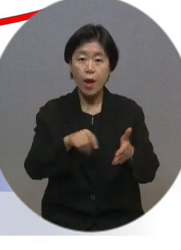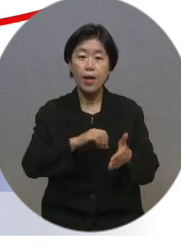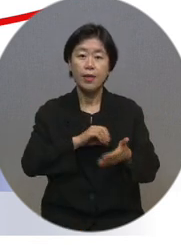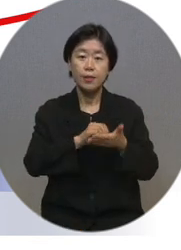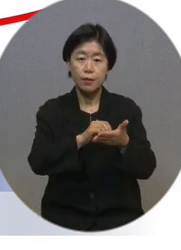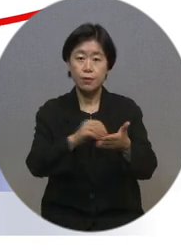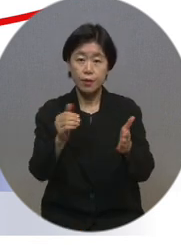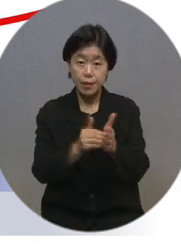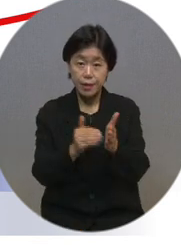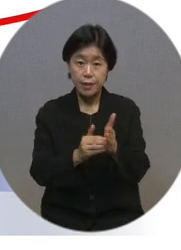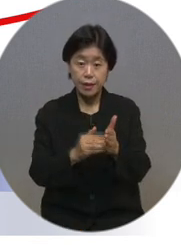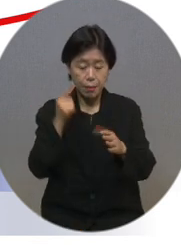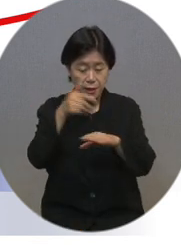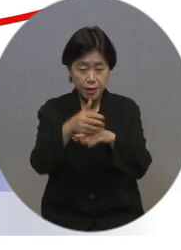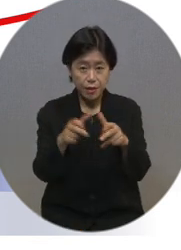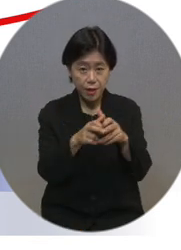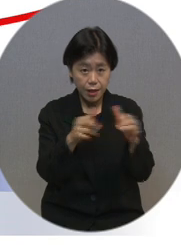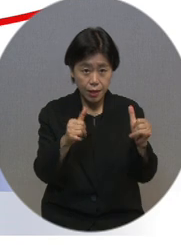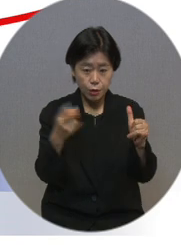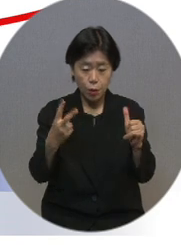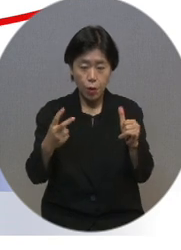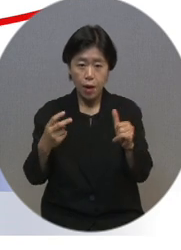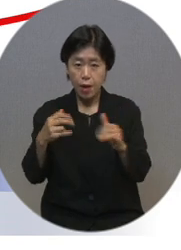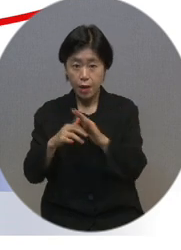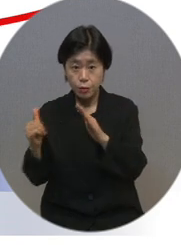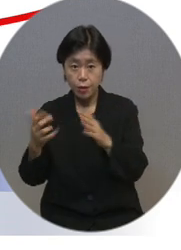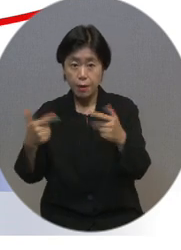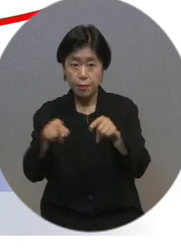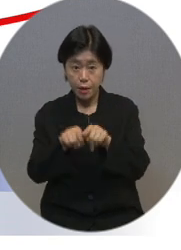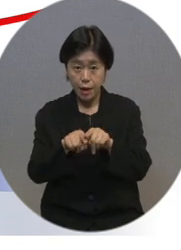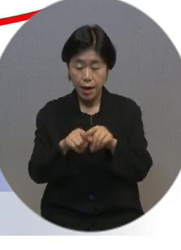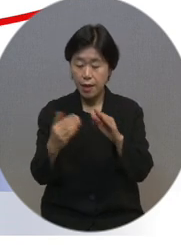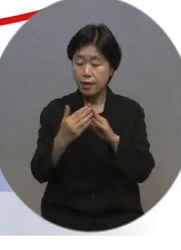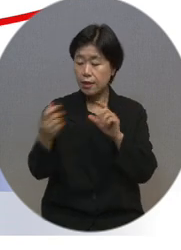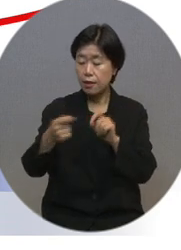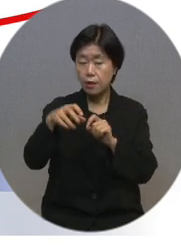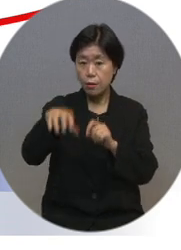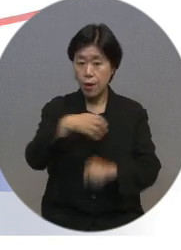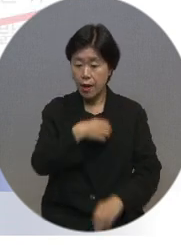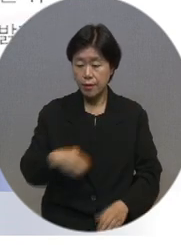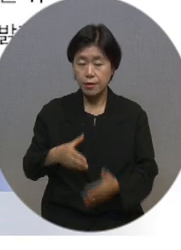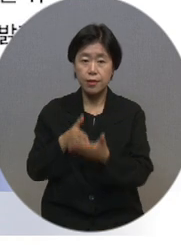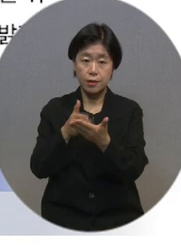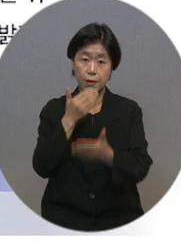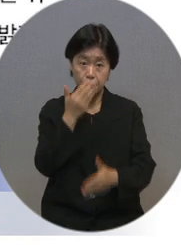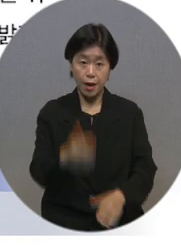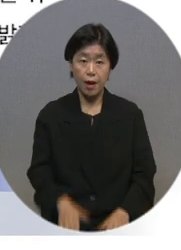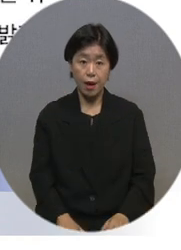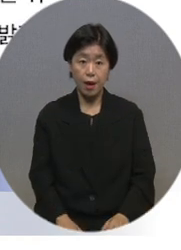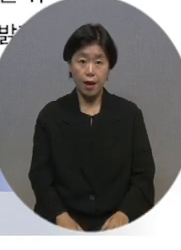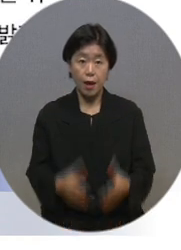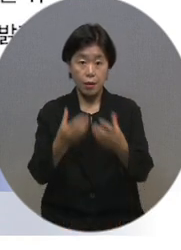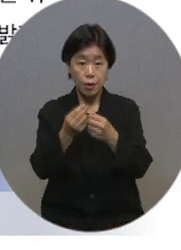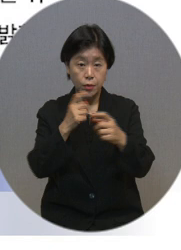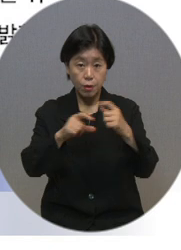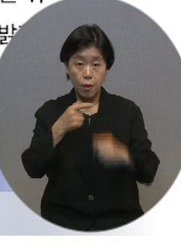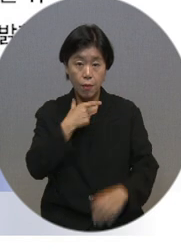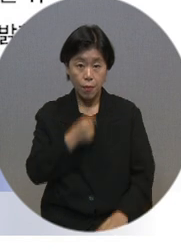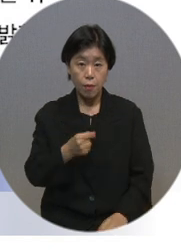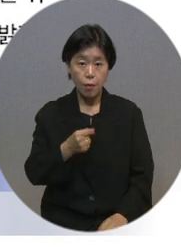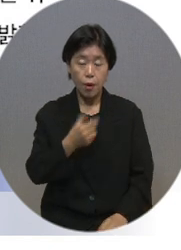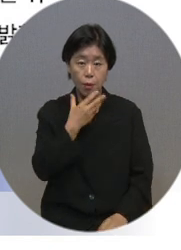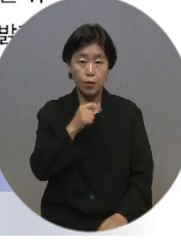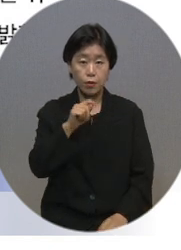또는 보호자 등이 주소지 행정 복지 센터에서 신청할 수 있습니다 자세한 내용은 복지부 상담